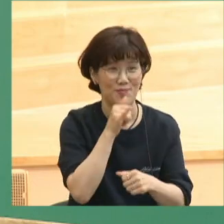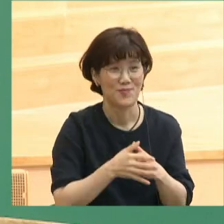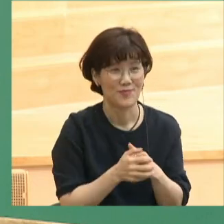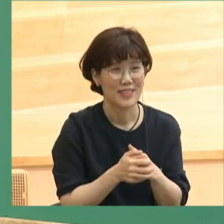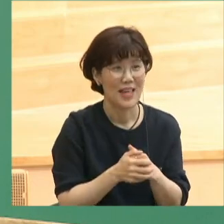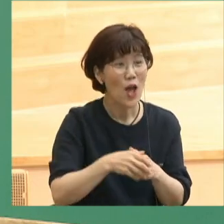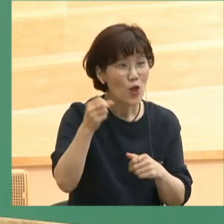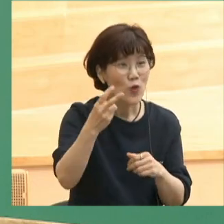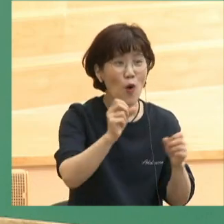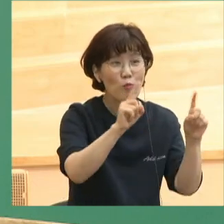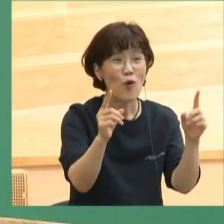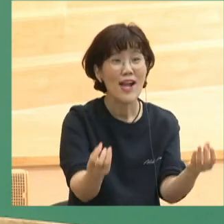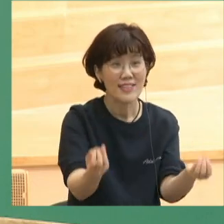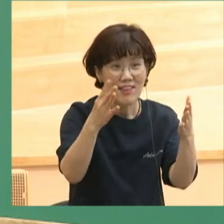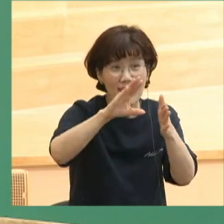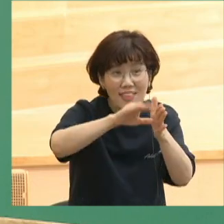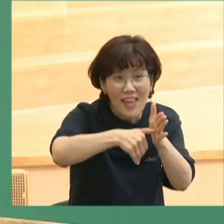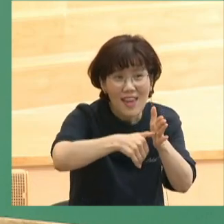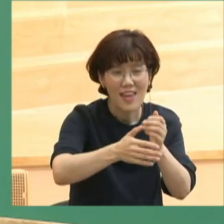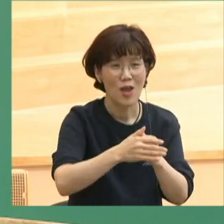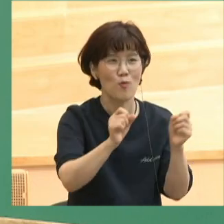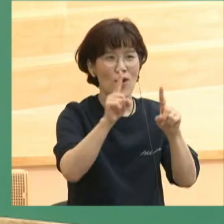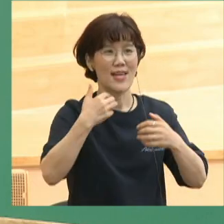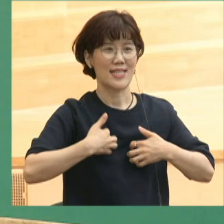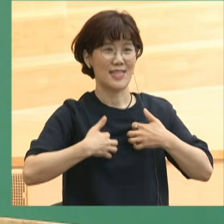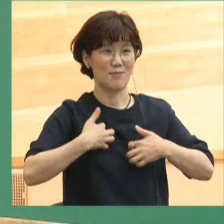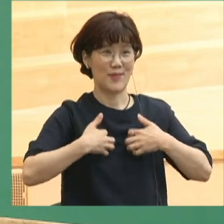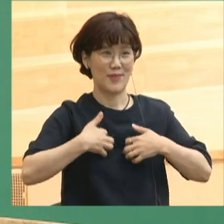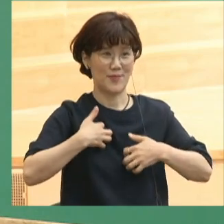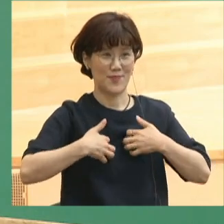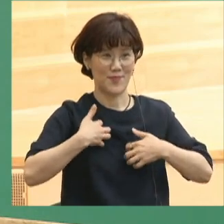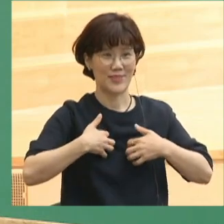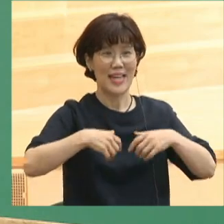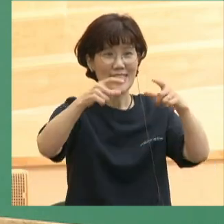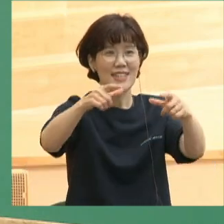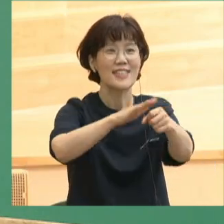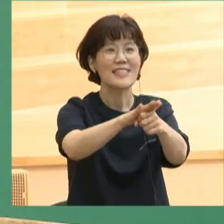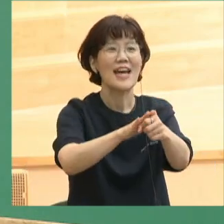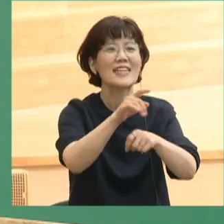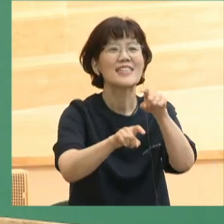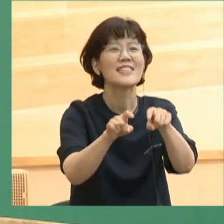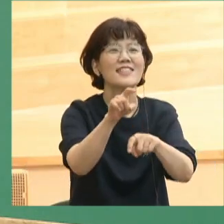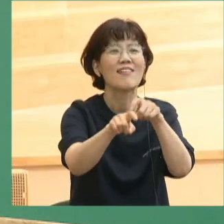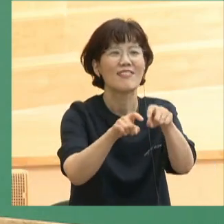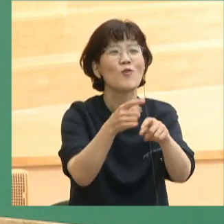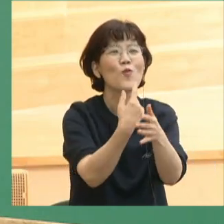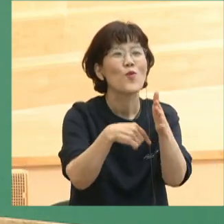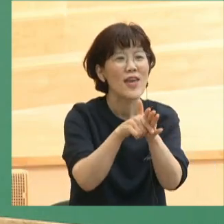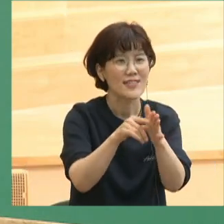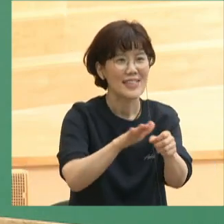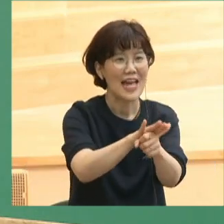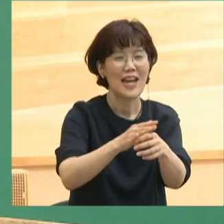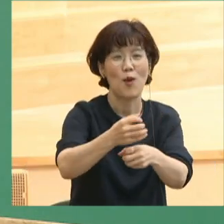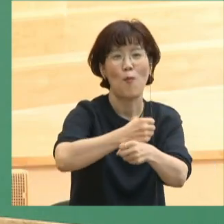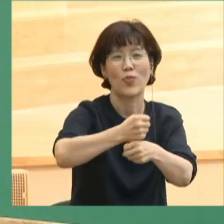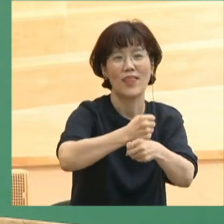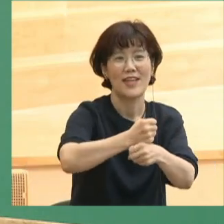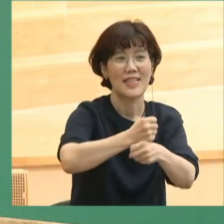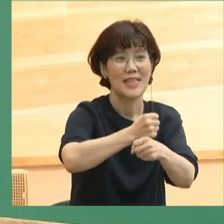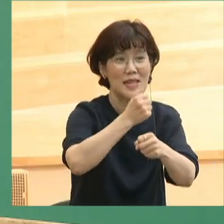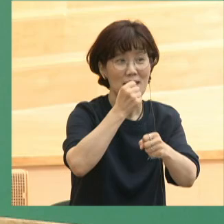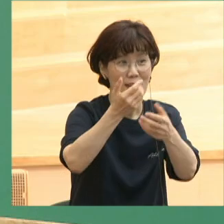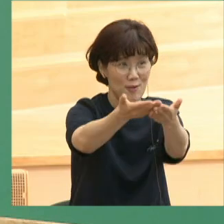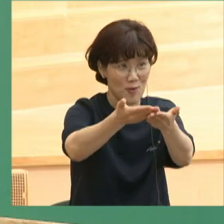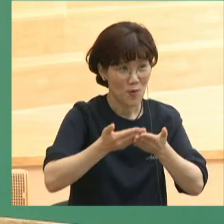또 부활절을 맞이해서 부활의 기쁨으로 지역 사랑을 실천하자 그래가지고 사랑의 보따리 만들어 오면